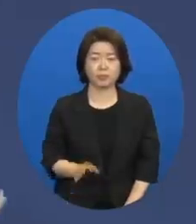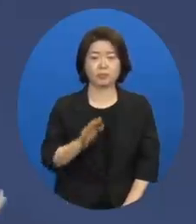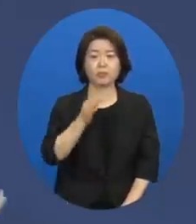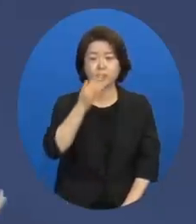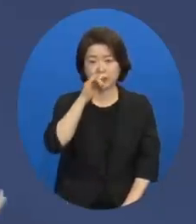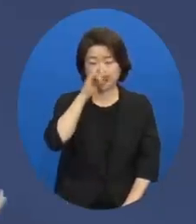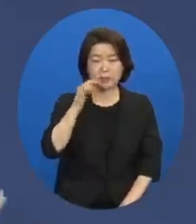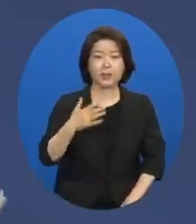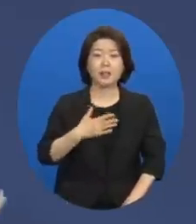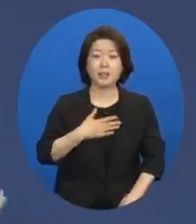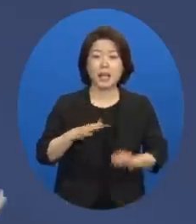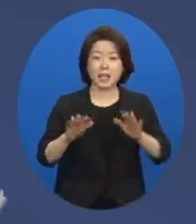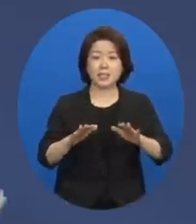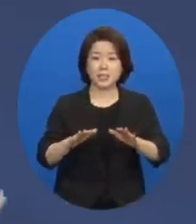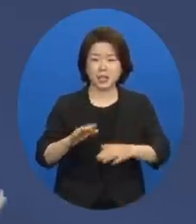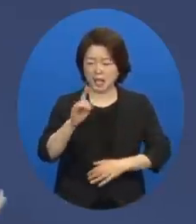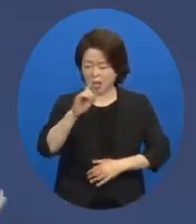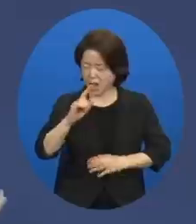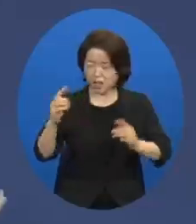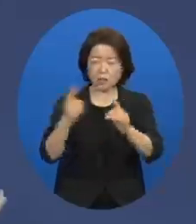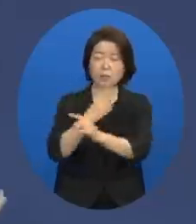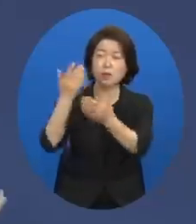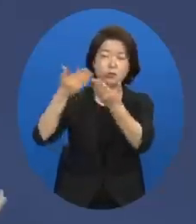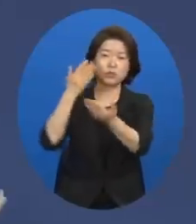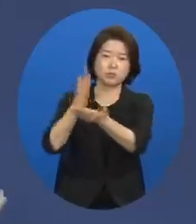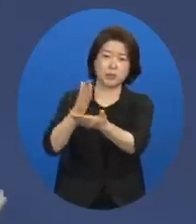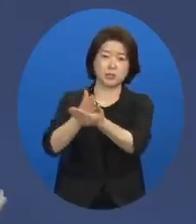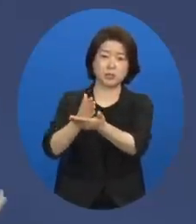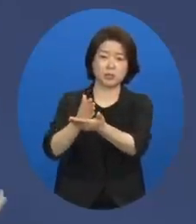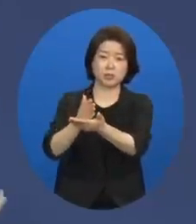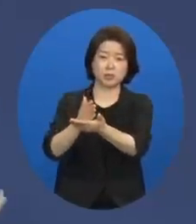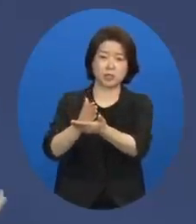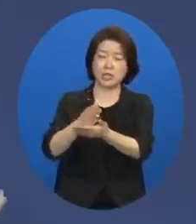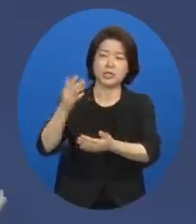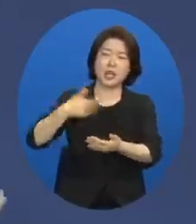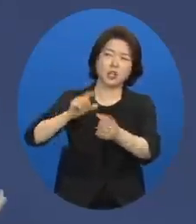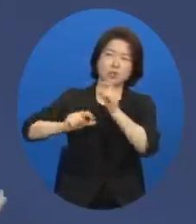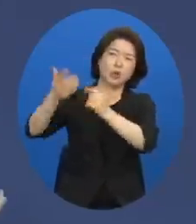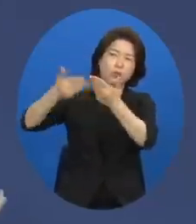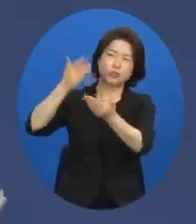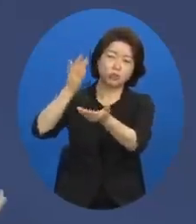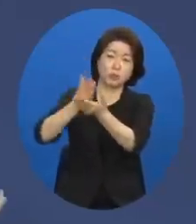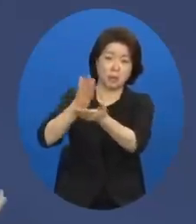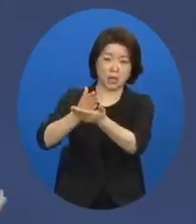나 이제는 아무것도 바꾸지 마세요. 아무것도 더 주지도 마세요.